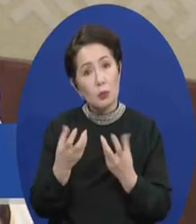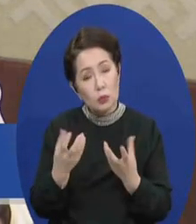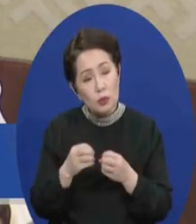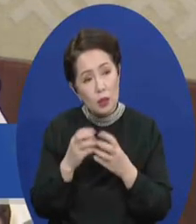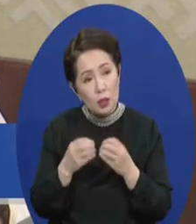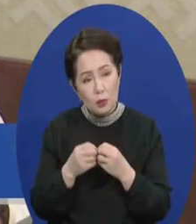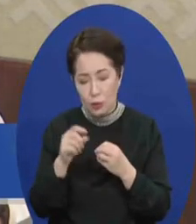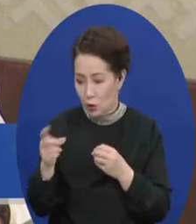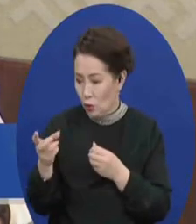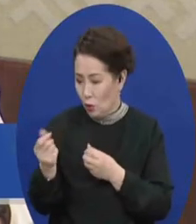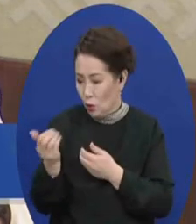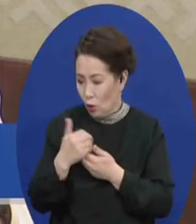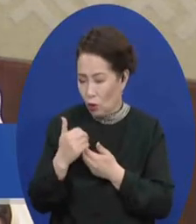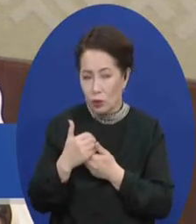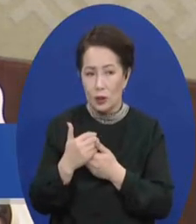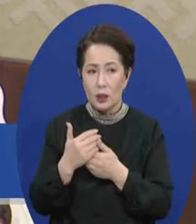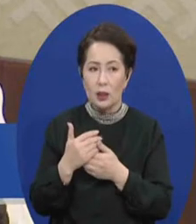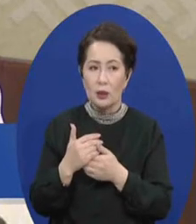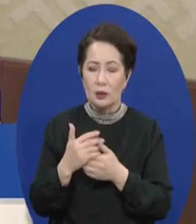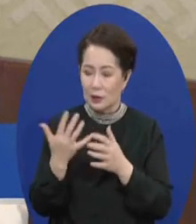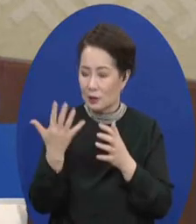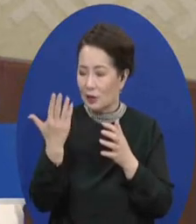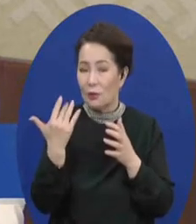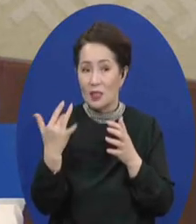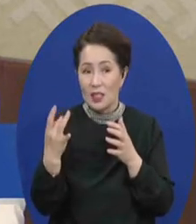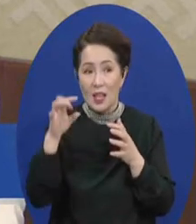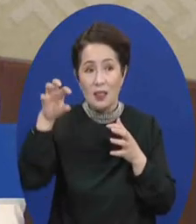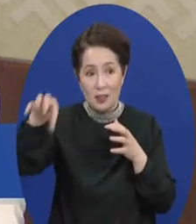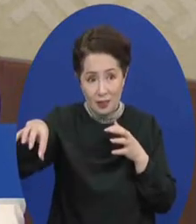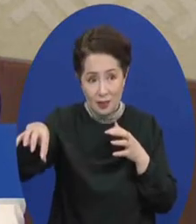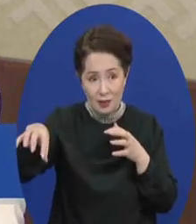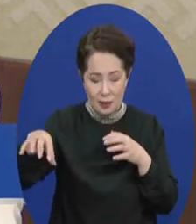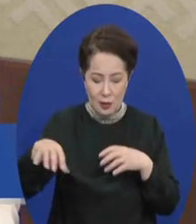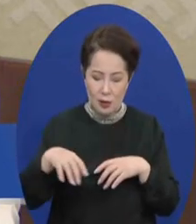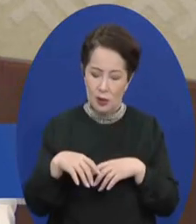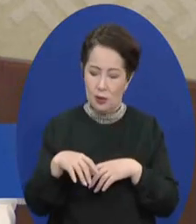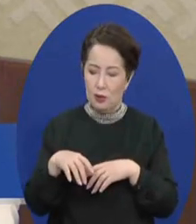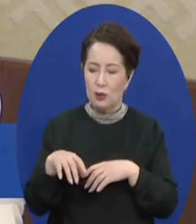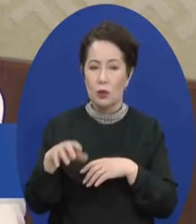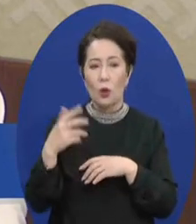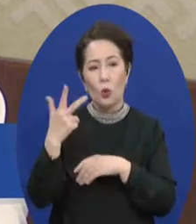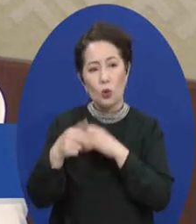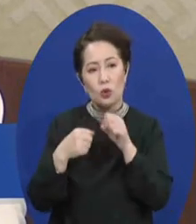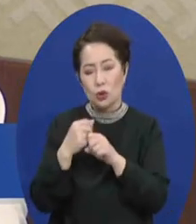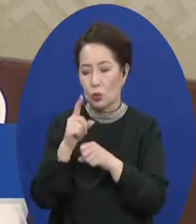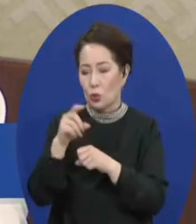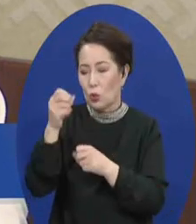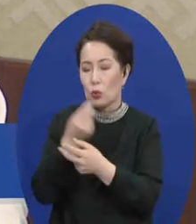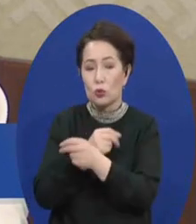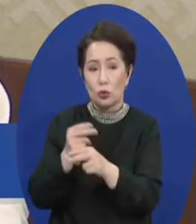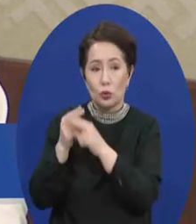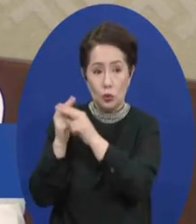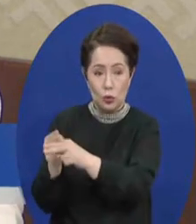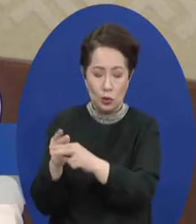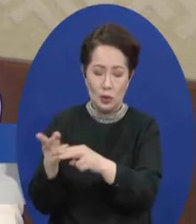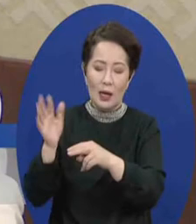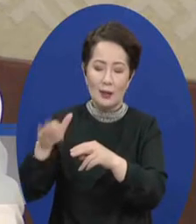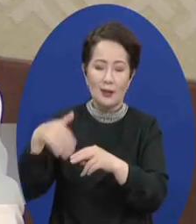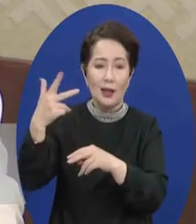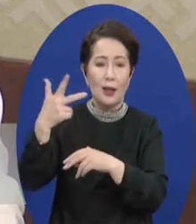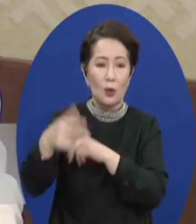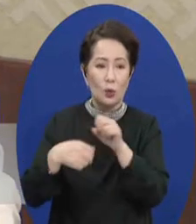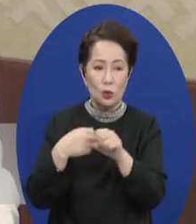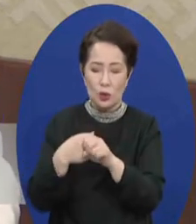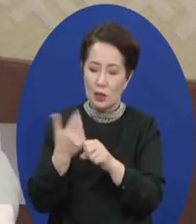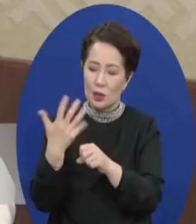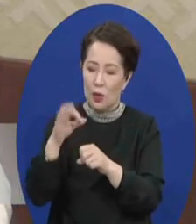энэ хөрөнгө оруулалтаа хэрвээ 5 сард аваачаад байрвал энэ хүний үл хөдлөх хөрөнгийн татвараас магад эхний 3 жил 100% чөлөөлдөг ч юм уу, дараагийн 3